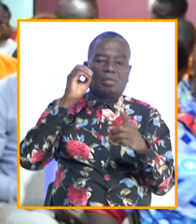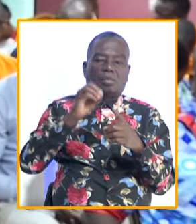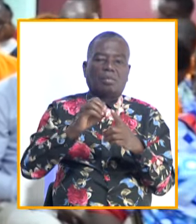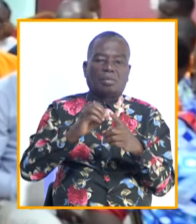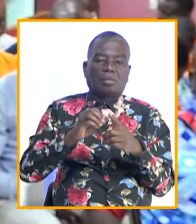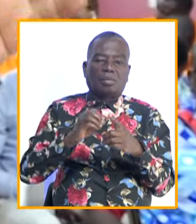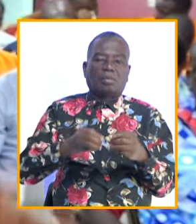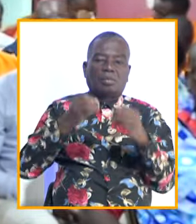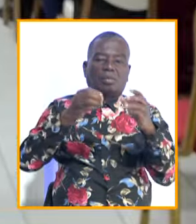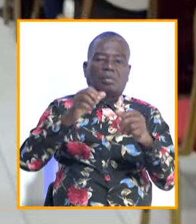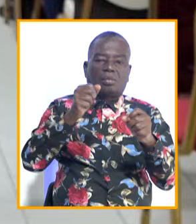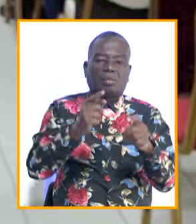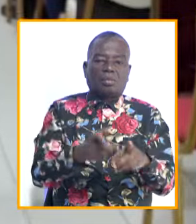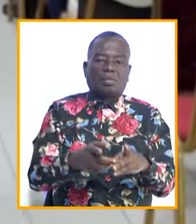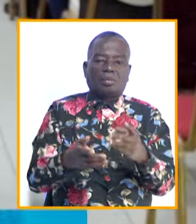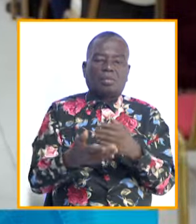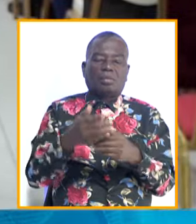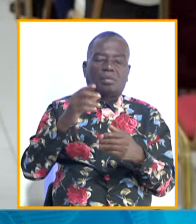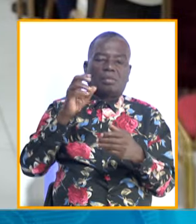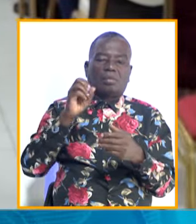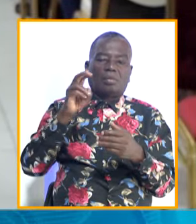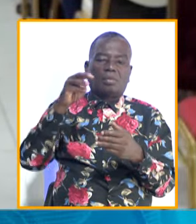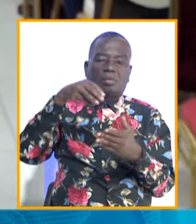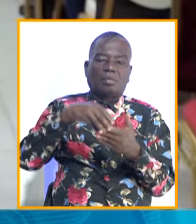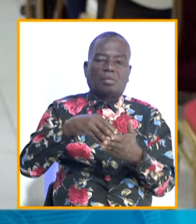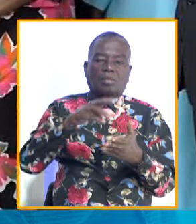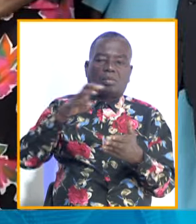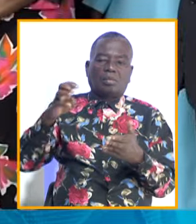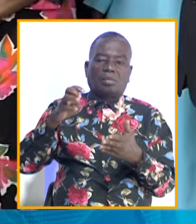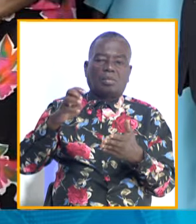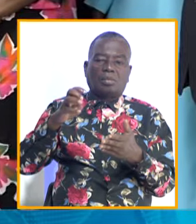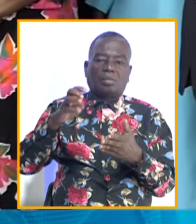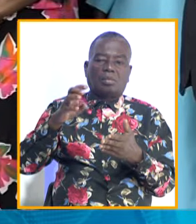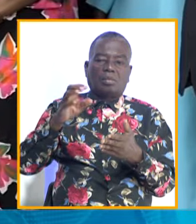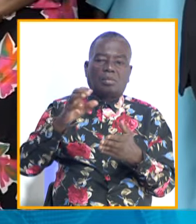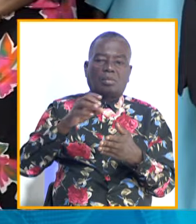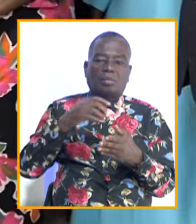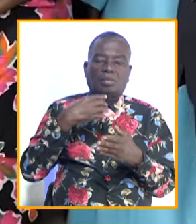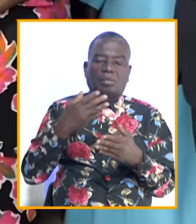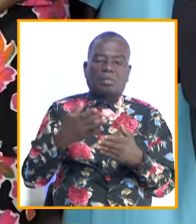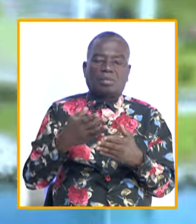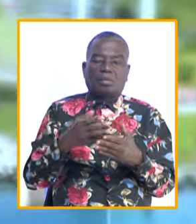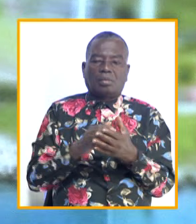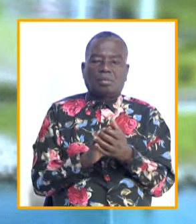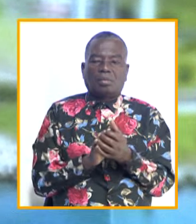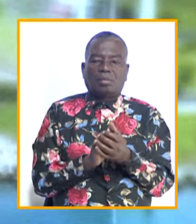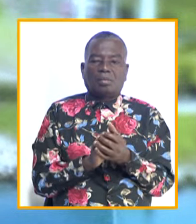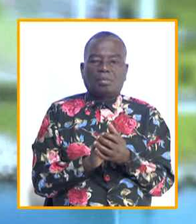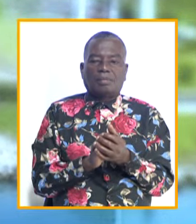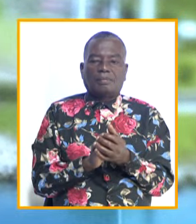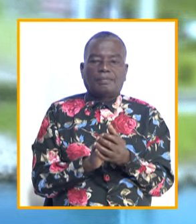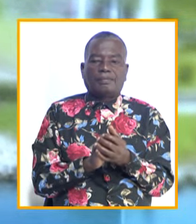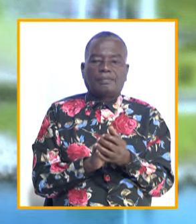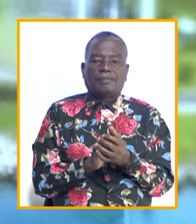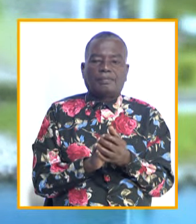étant de la rendre disponible pour les 12 499 agents de santé communautaire que compte le pays. Nous prenons